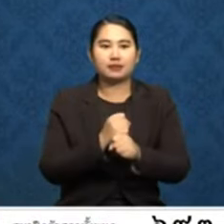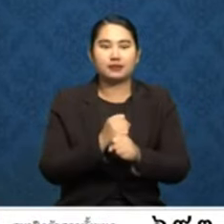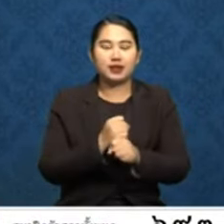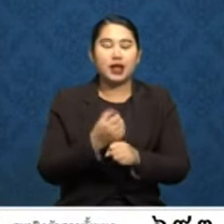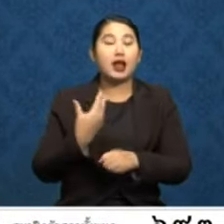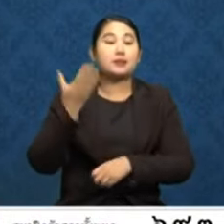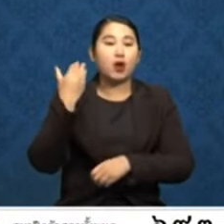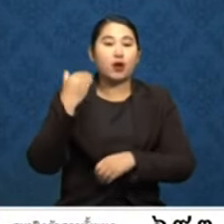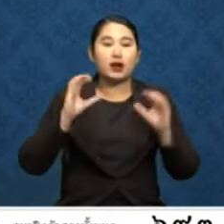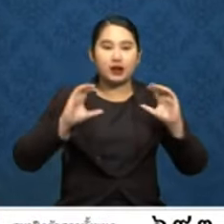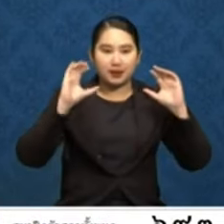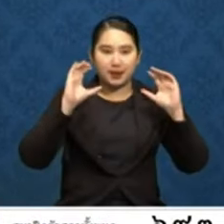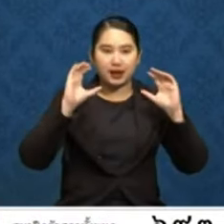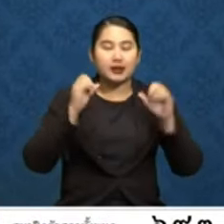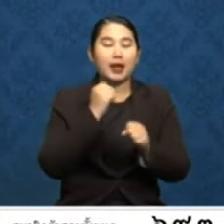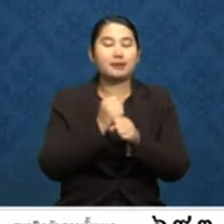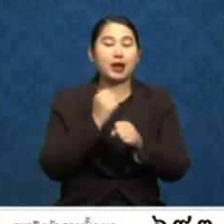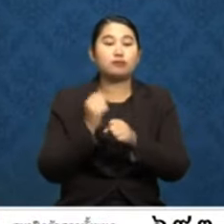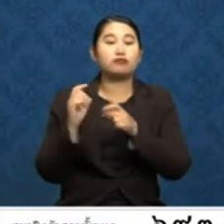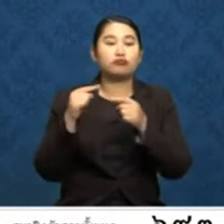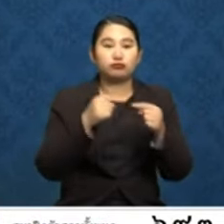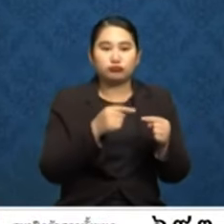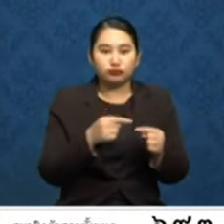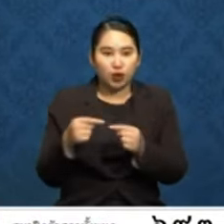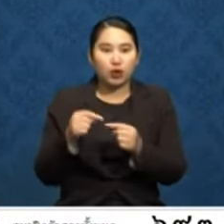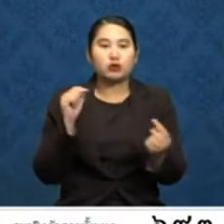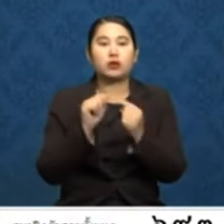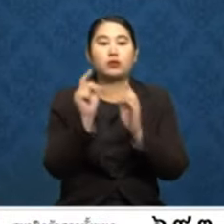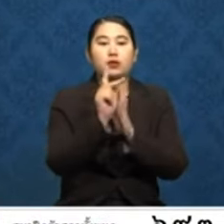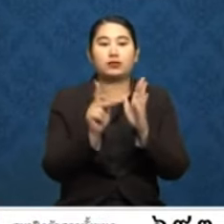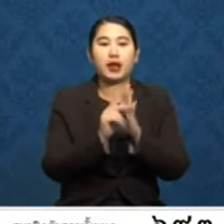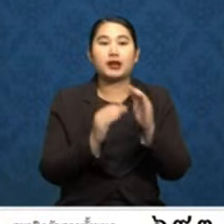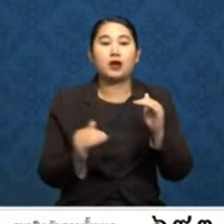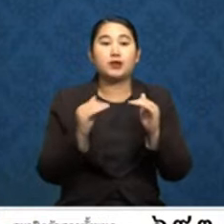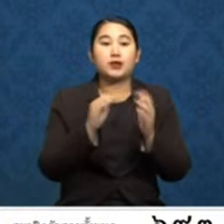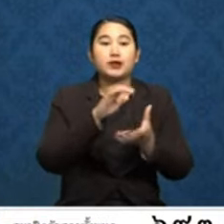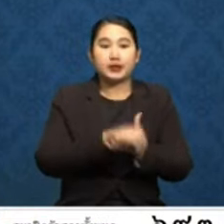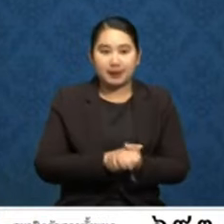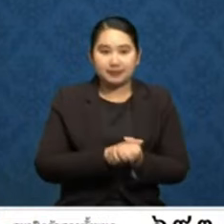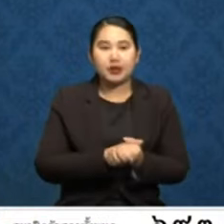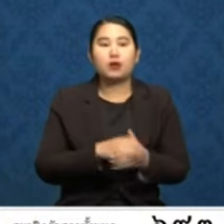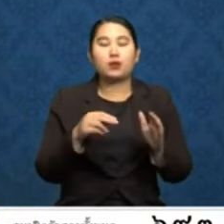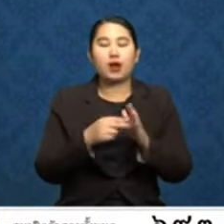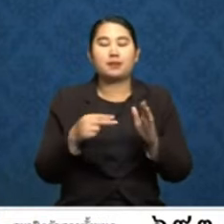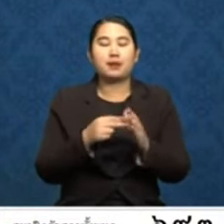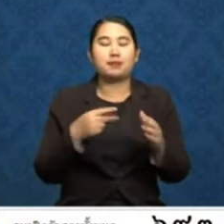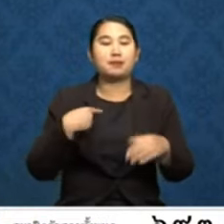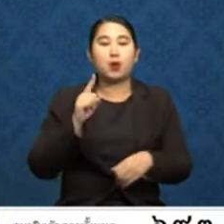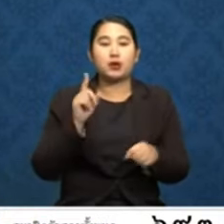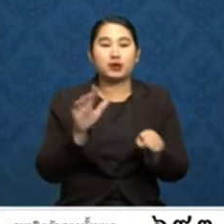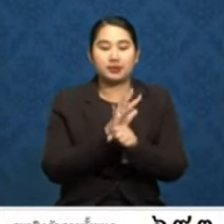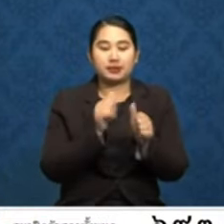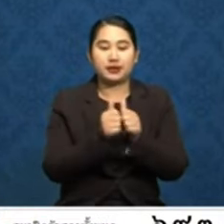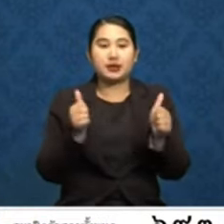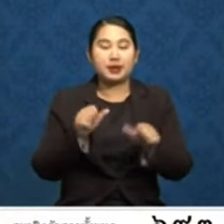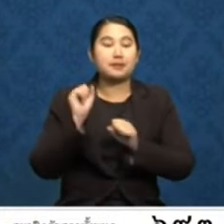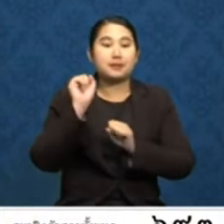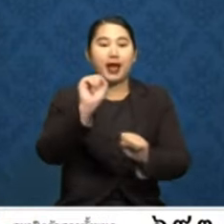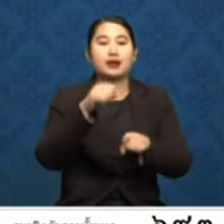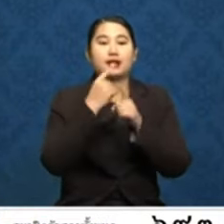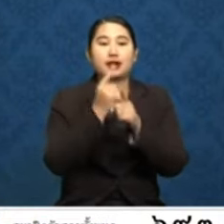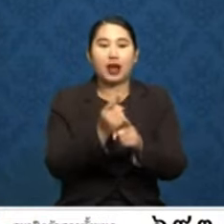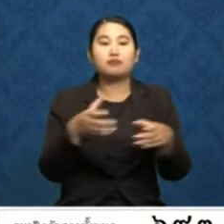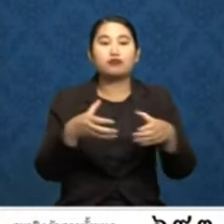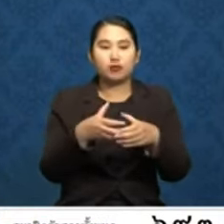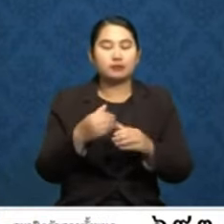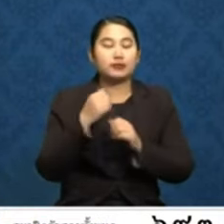ดที่ผ่านมาเพื่อให้กฎหมายสมรสเท่าเทียมถูกบังคับใช้อย่างมีประสิทธิภาพและเป็นไปตามเจตนารมณ์